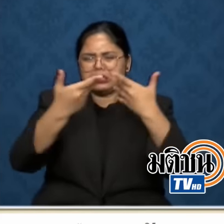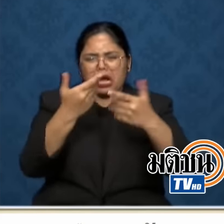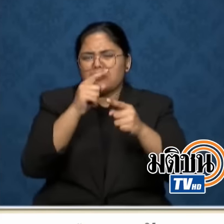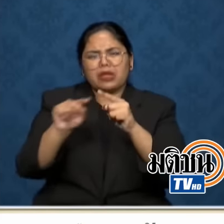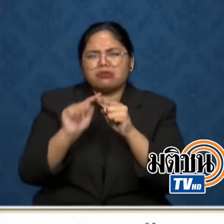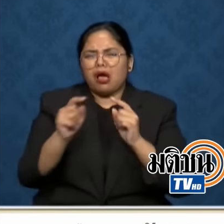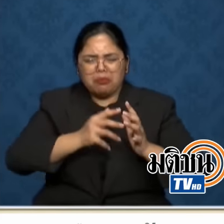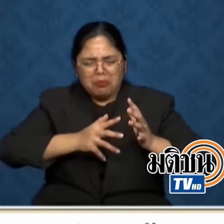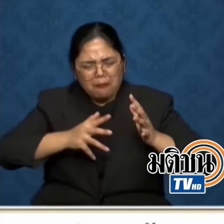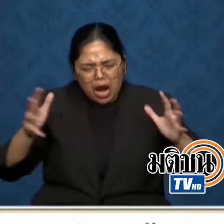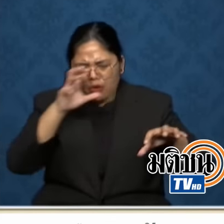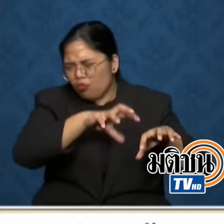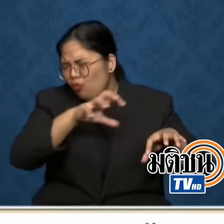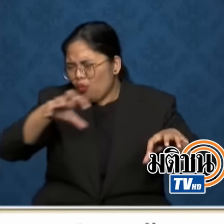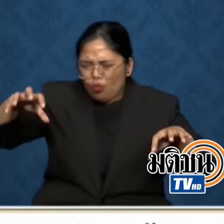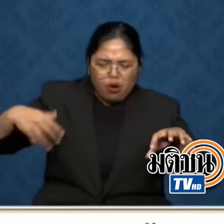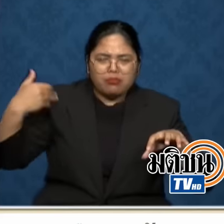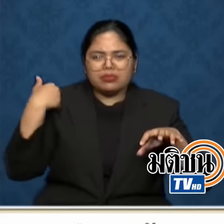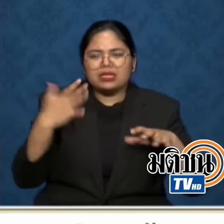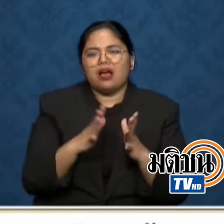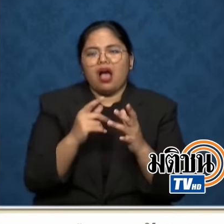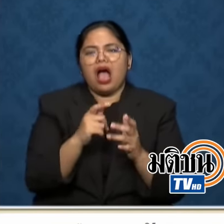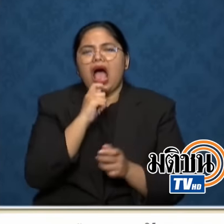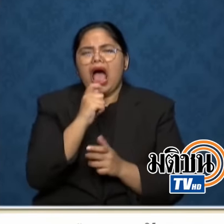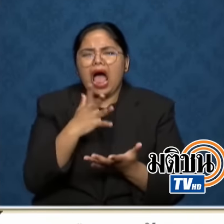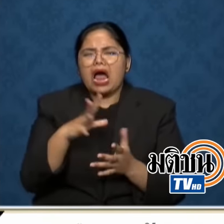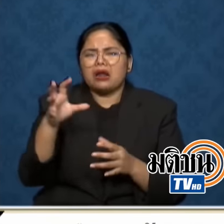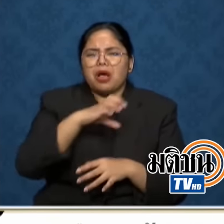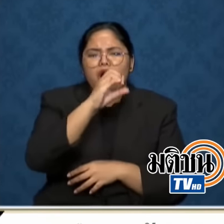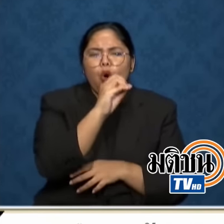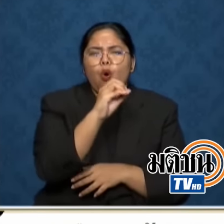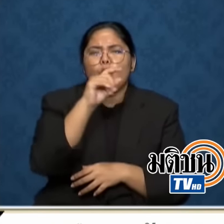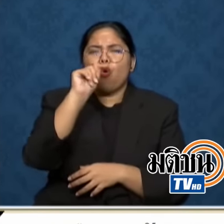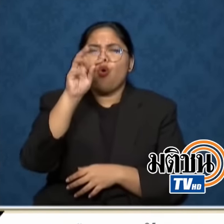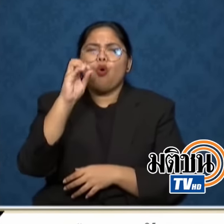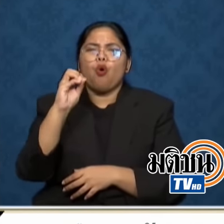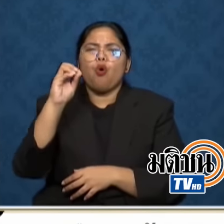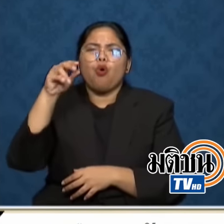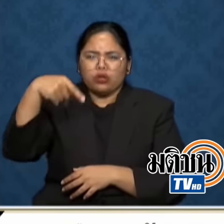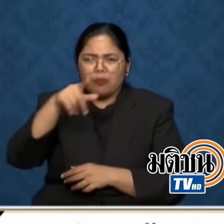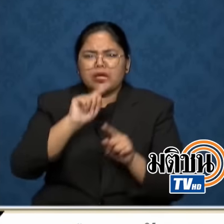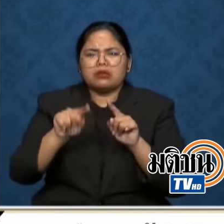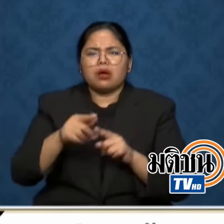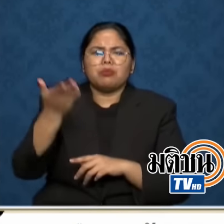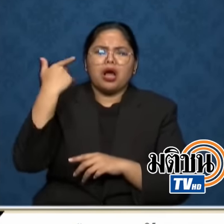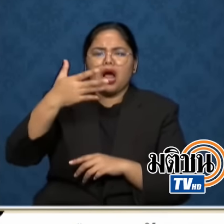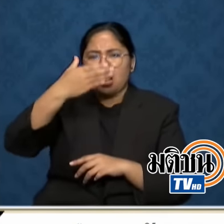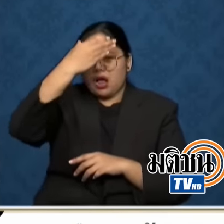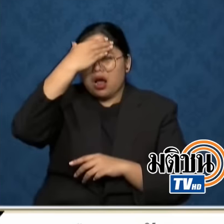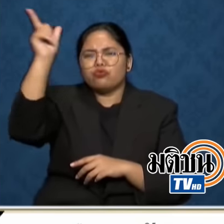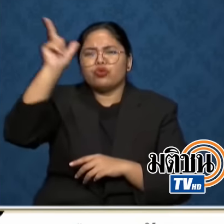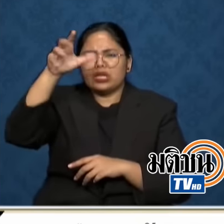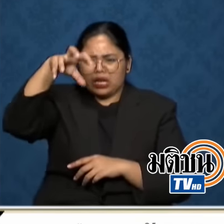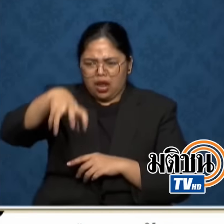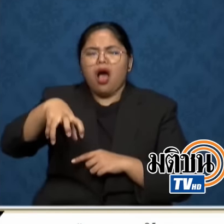เชื่อไหมครับเดี๋ยวออกมาเป็นอีเวนต์เอาอาหารมาเหมือนโอท็อปอ่ะเหมือนล่าสุดที่ผมไปที่ศูนย์ศิริกิติ์เนี่ยทุกอีเวนต์ก็